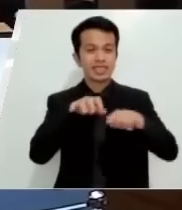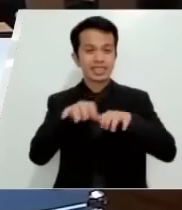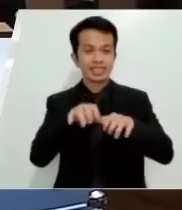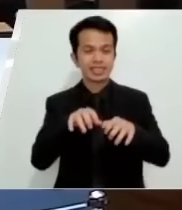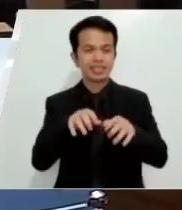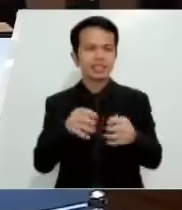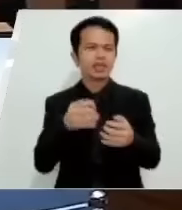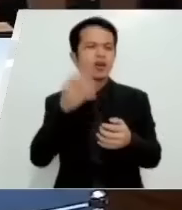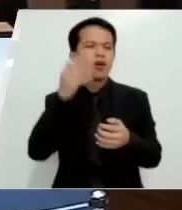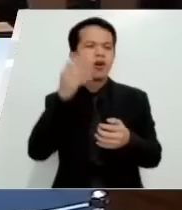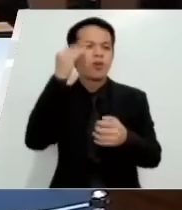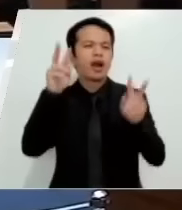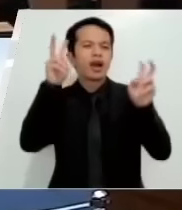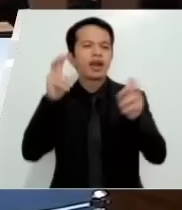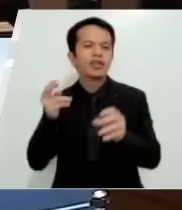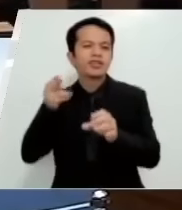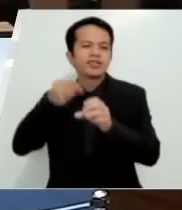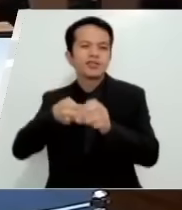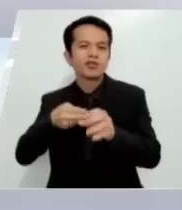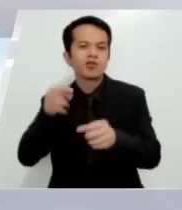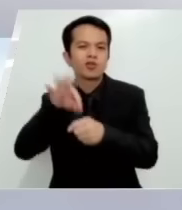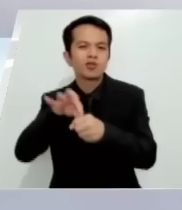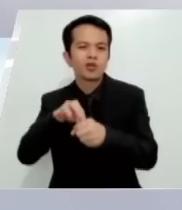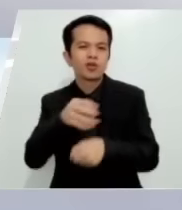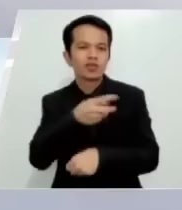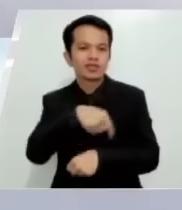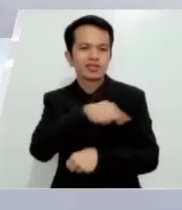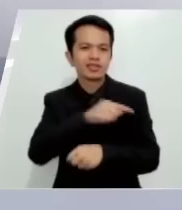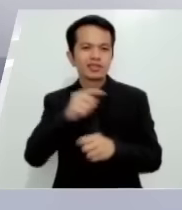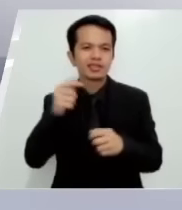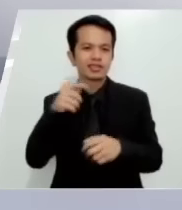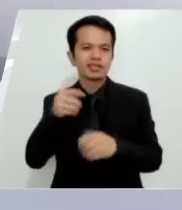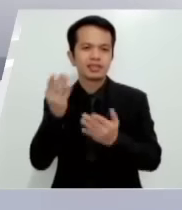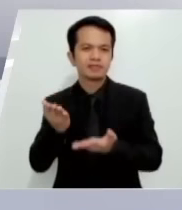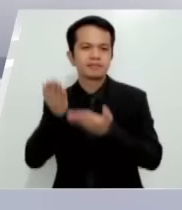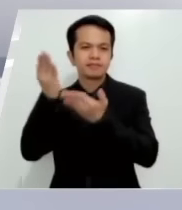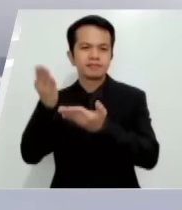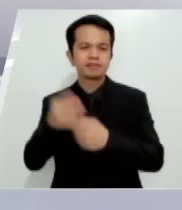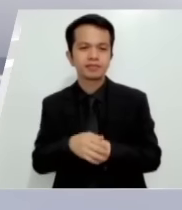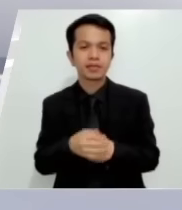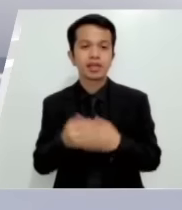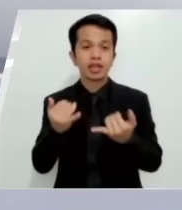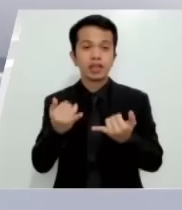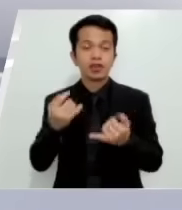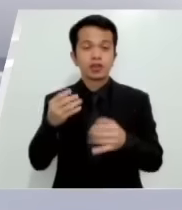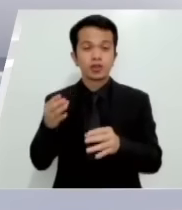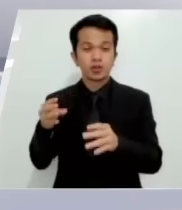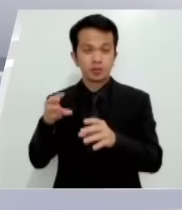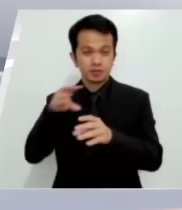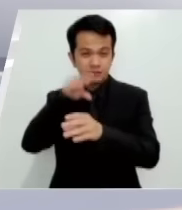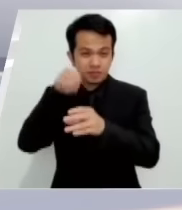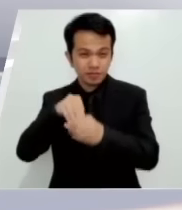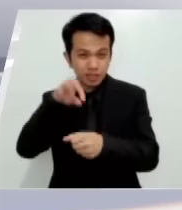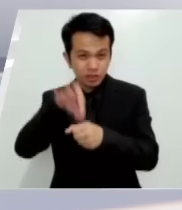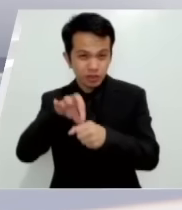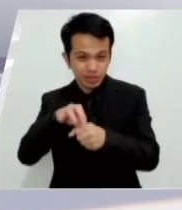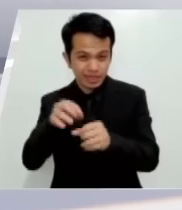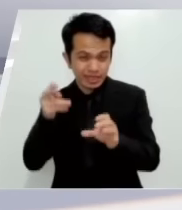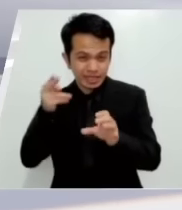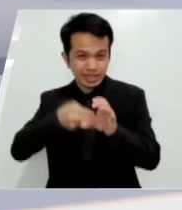ng Senado at Kamara ang isinusulong nila. Yung voting jointly, yun po ba yung nakasulat sa pinapapirmahan